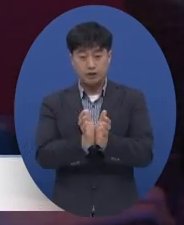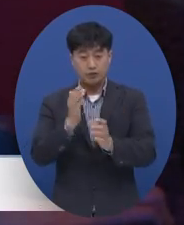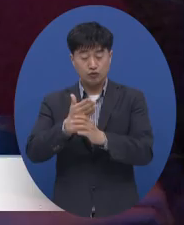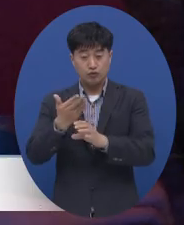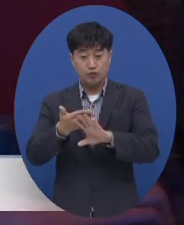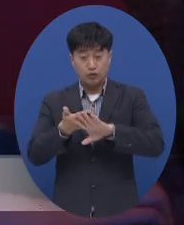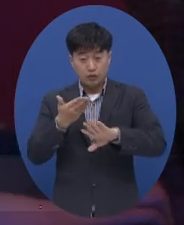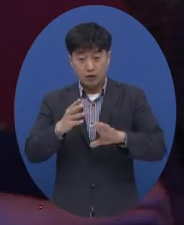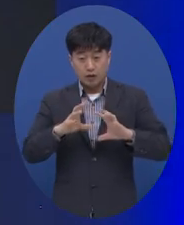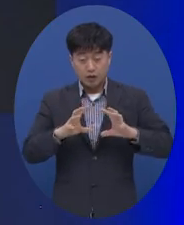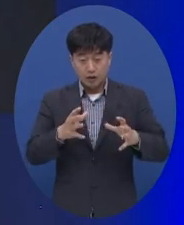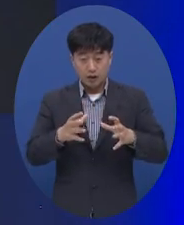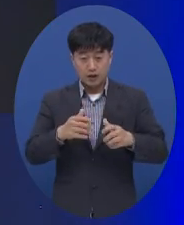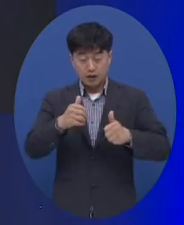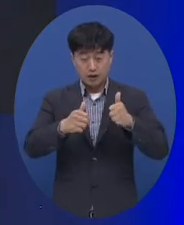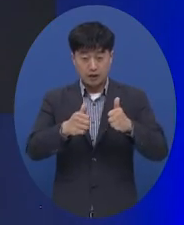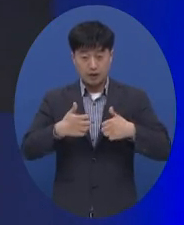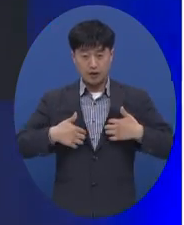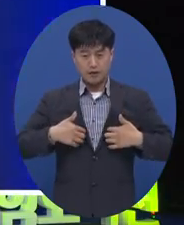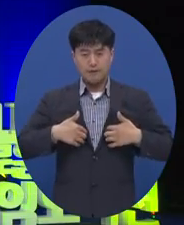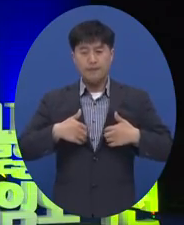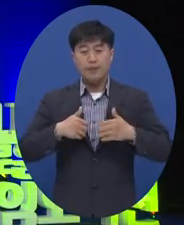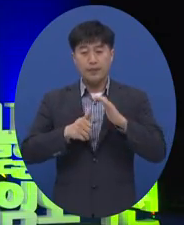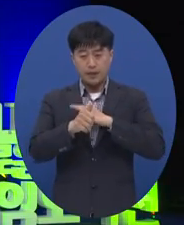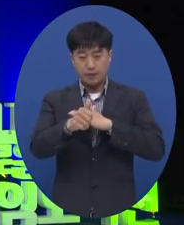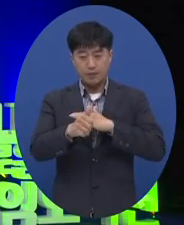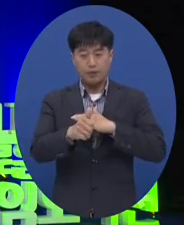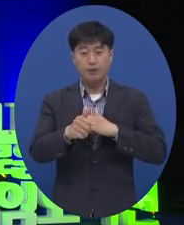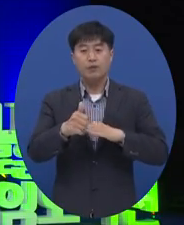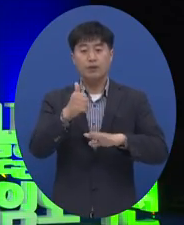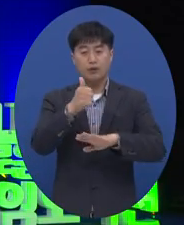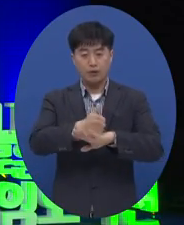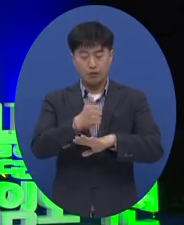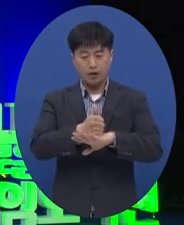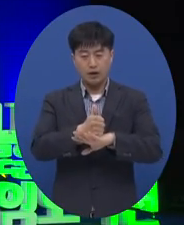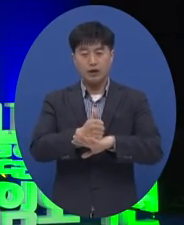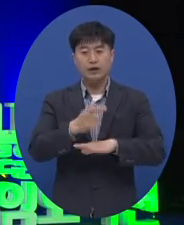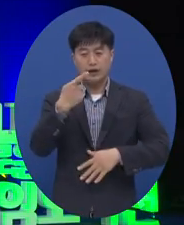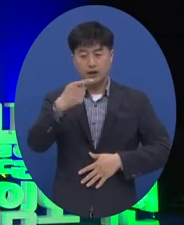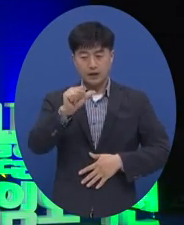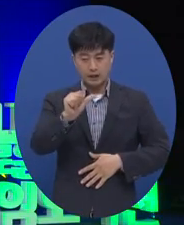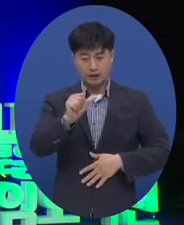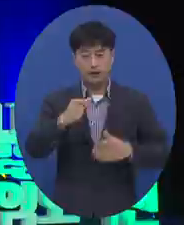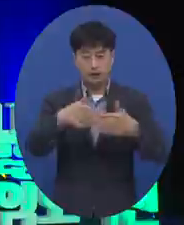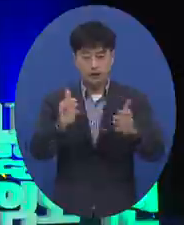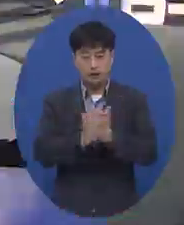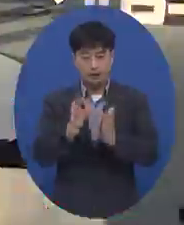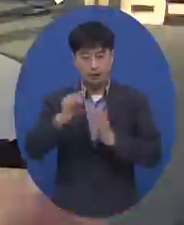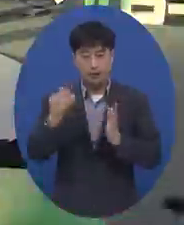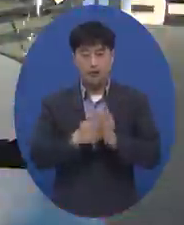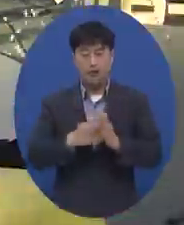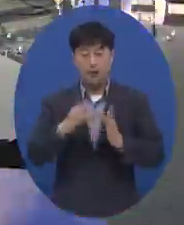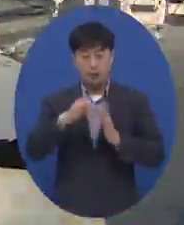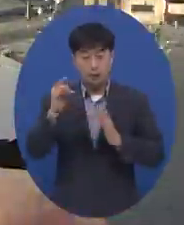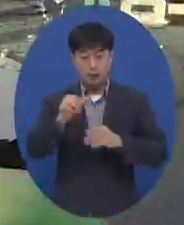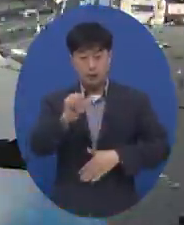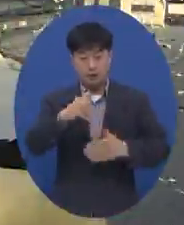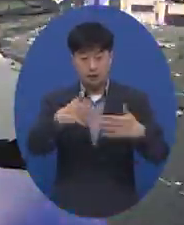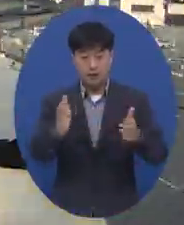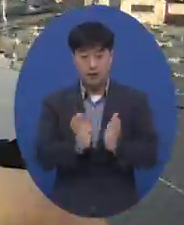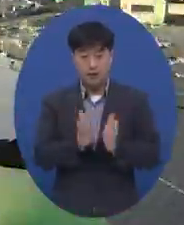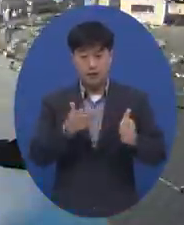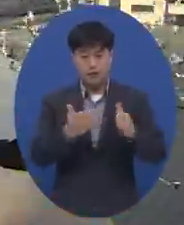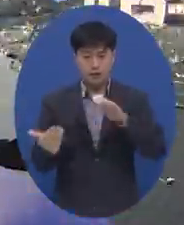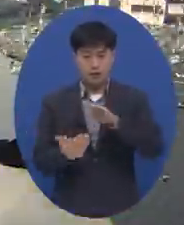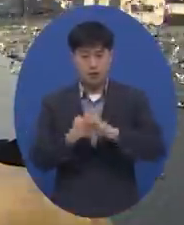팀중 해외 각국 게임 시장을 대표하는 기업 관계자들의 심사를 통해 5개 팀이 최종 선발됐습니다. 선발된 5개